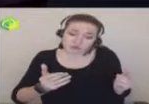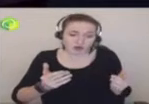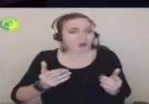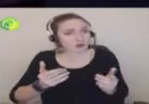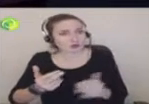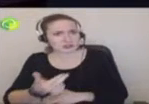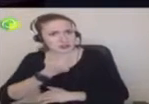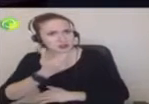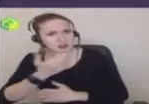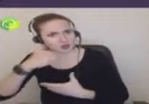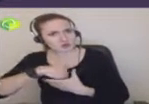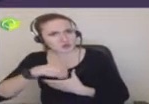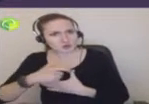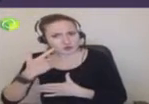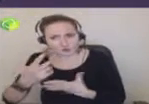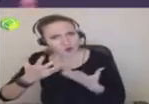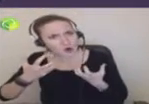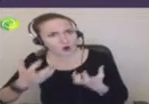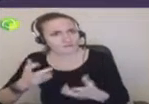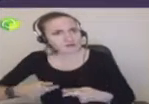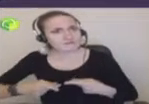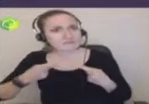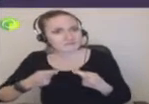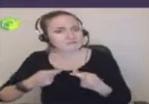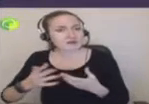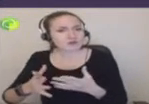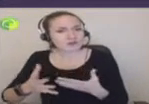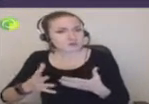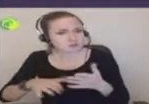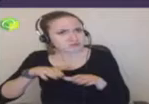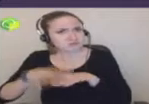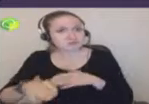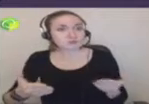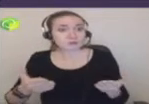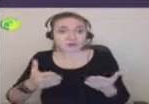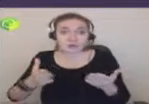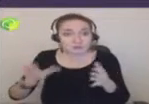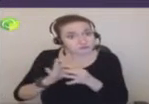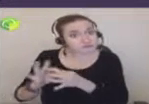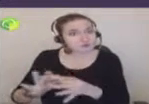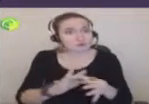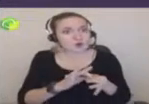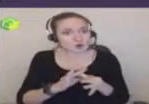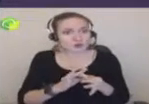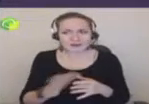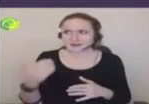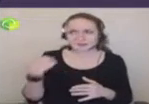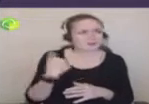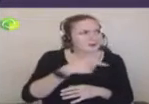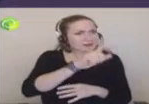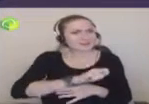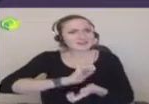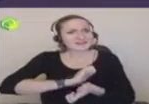vivre avec et parmi les autres. Et je trouve que l'argument que nous a lu l'éditrice là, du